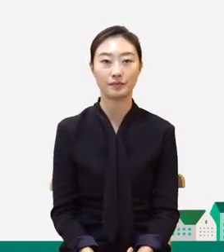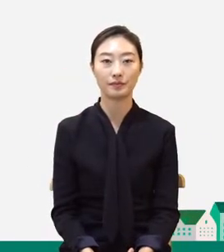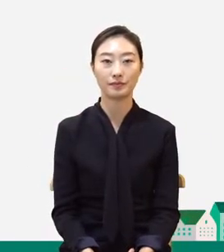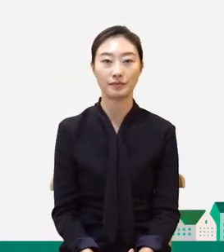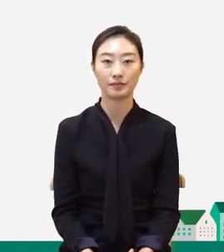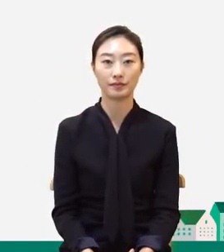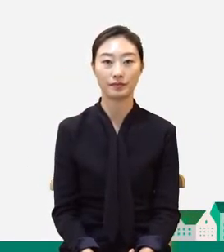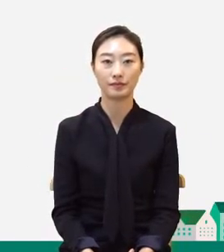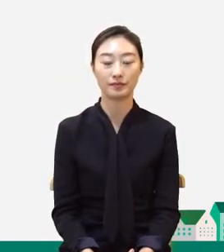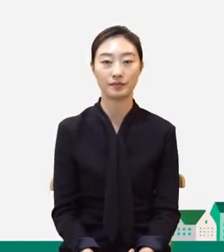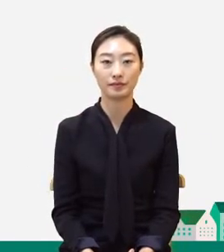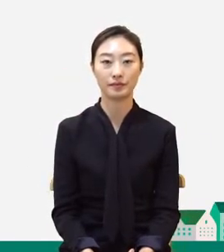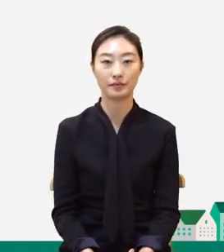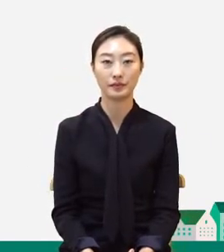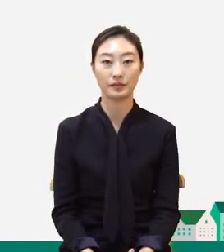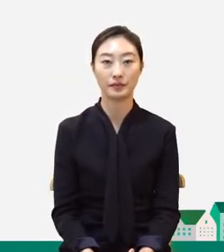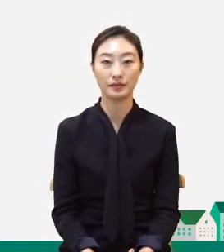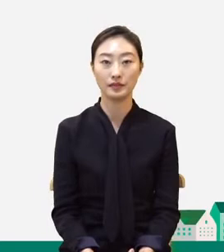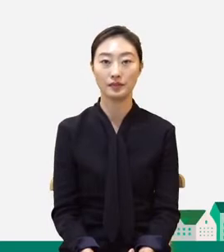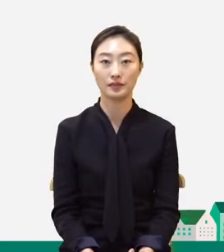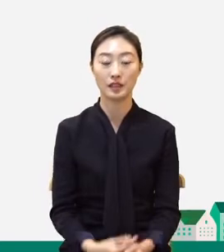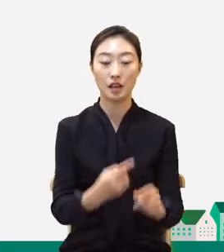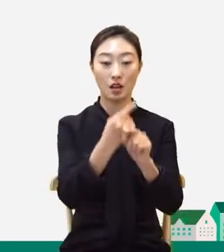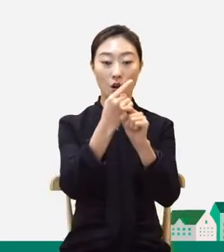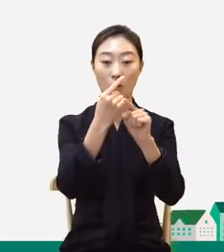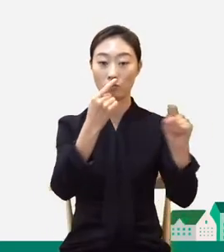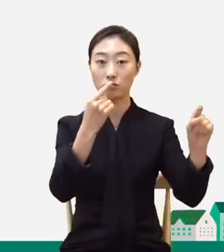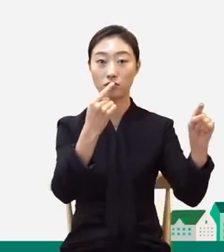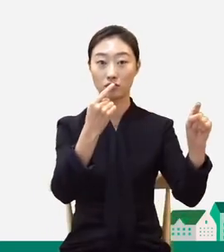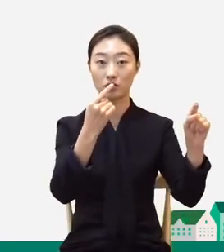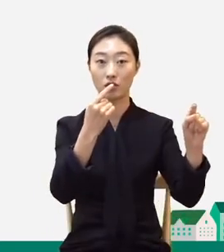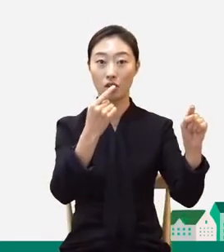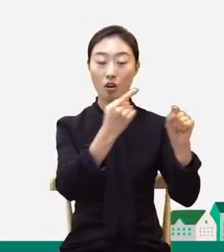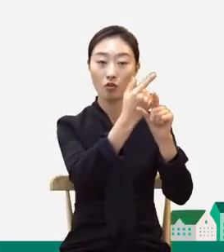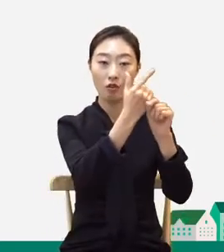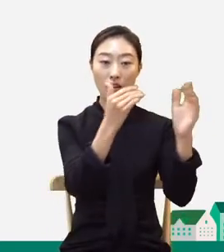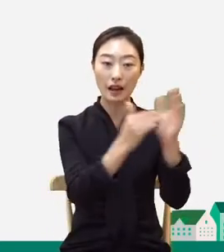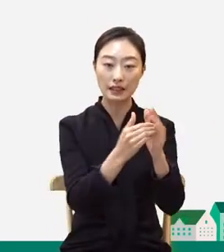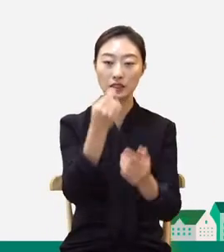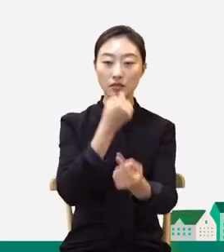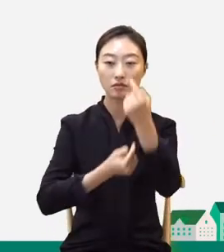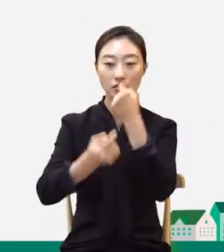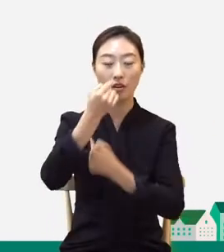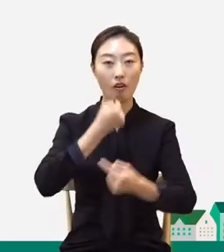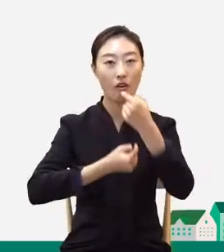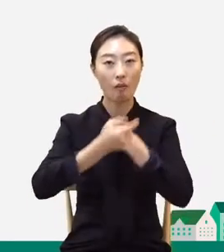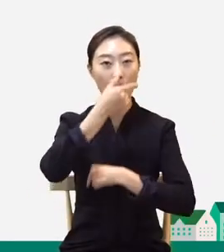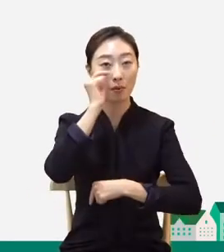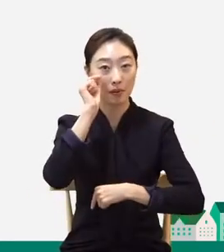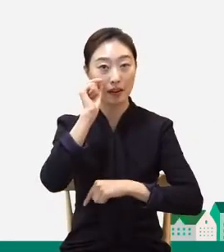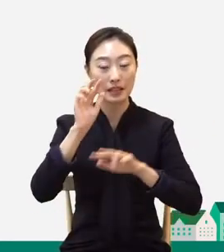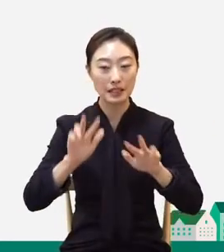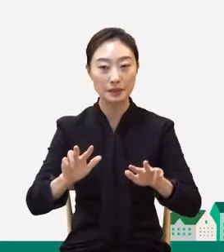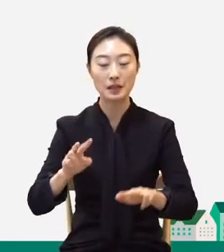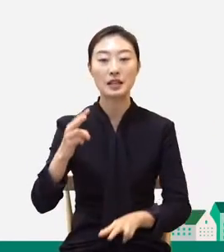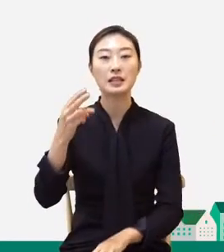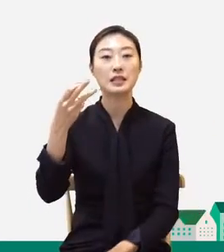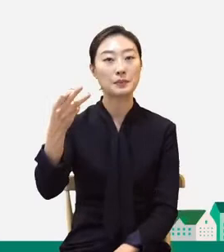저희 상반기에 그 신청이 좀 미달되어서 한 13가구 지금 들어와